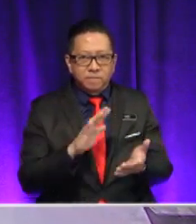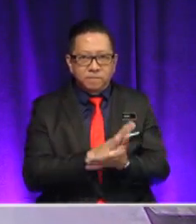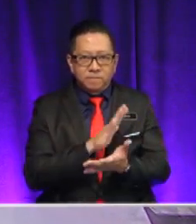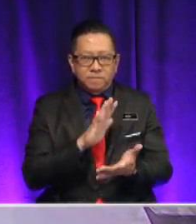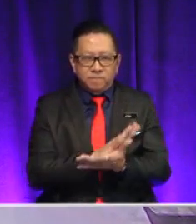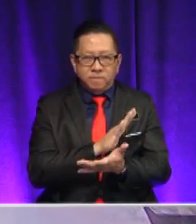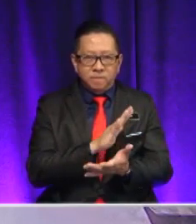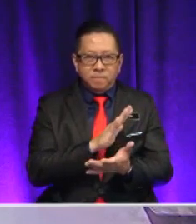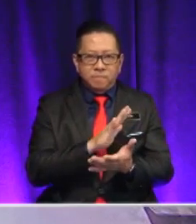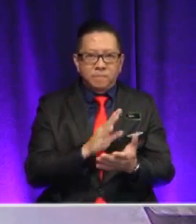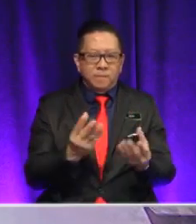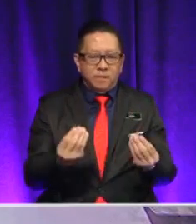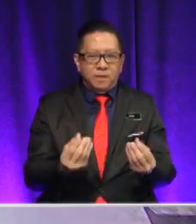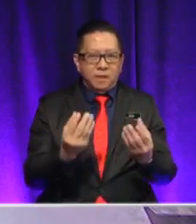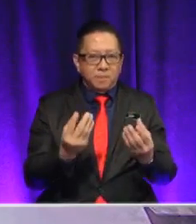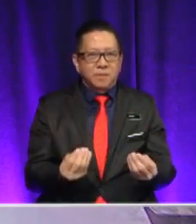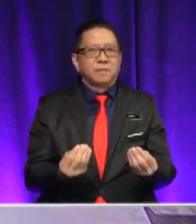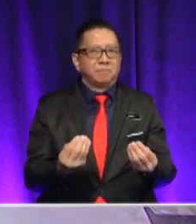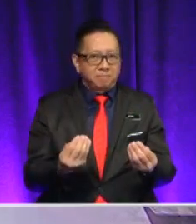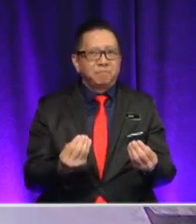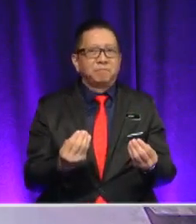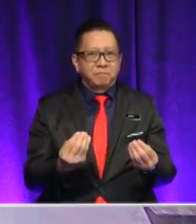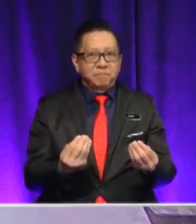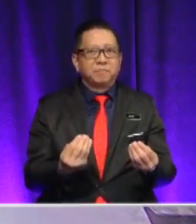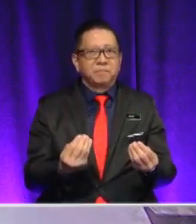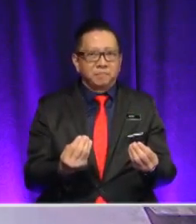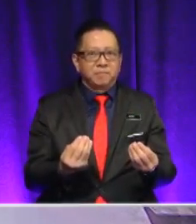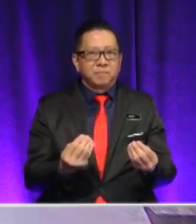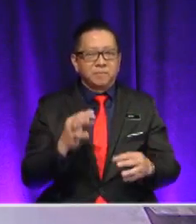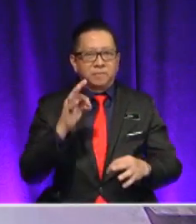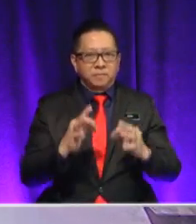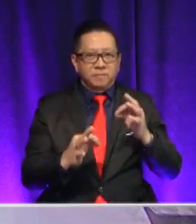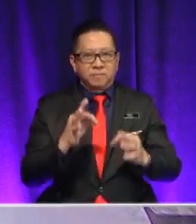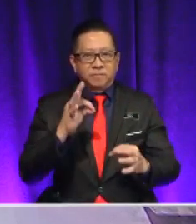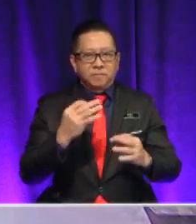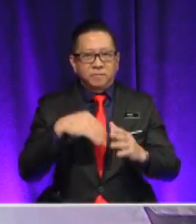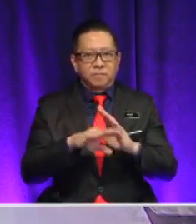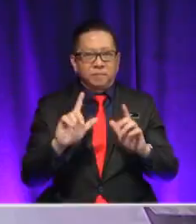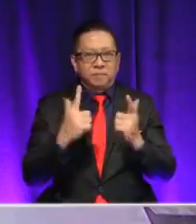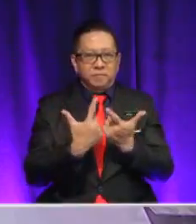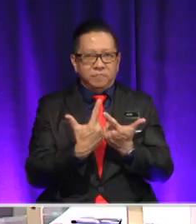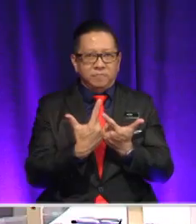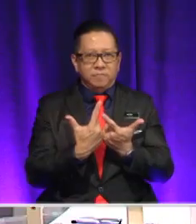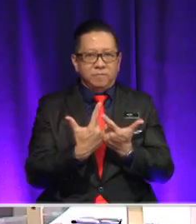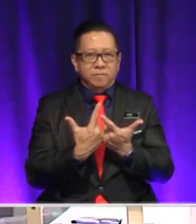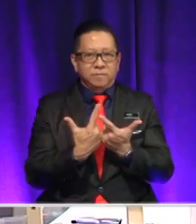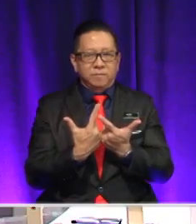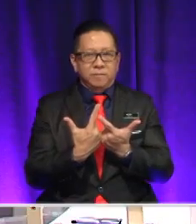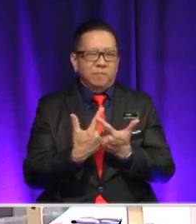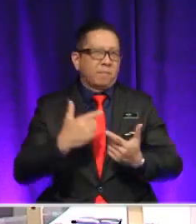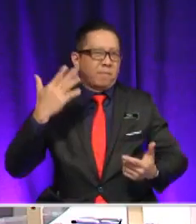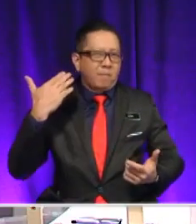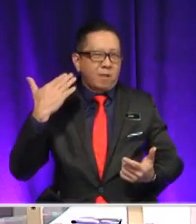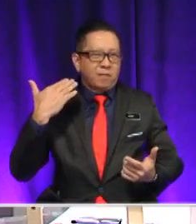ah lembab masih lembab masih lembab Oke dalam kelas kita suhu panas